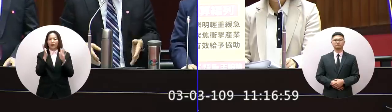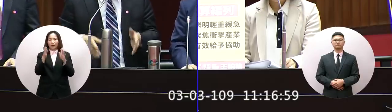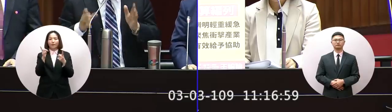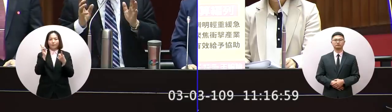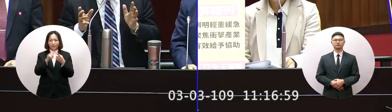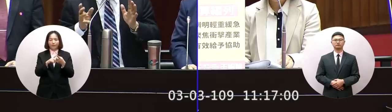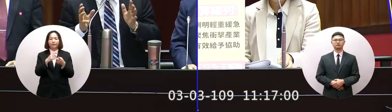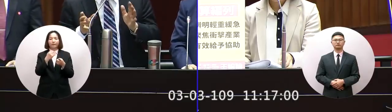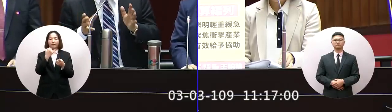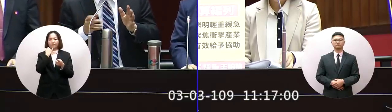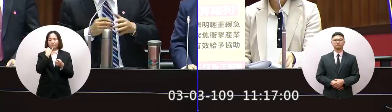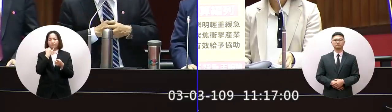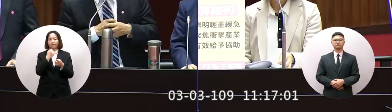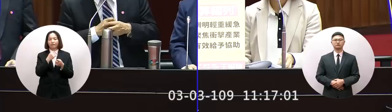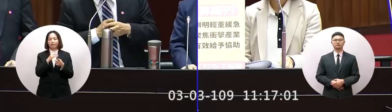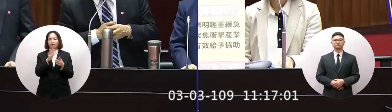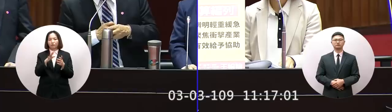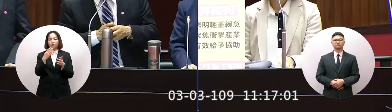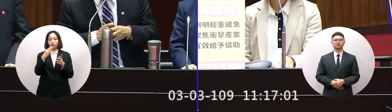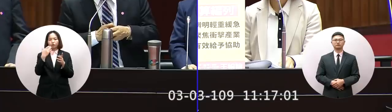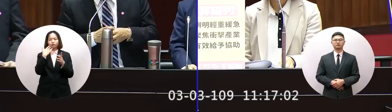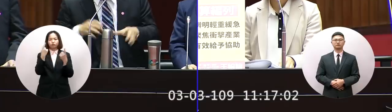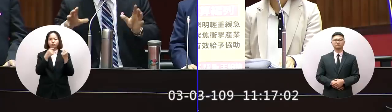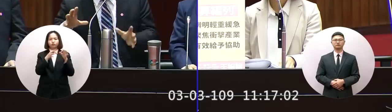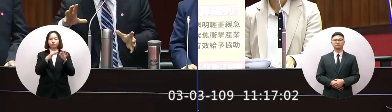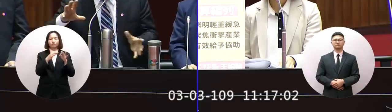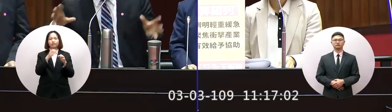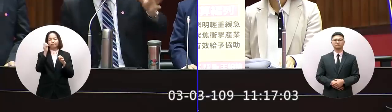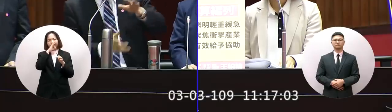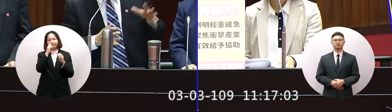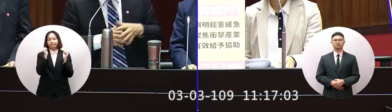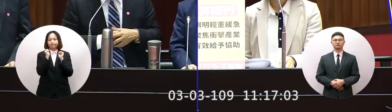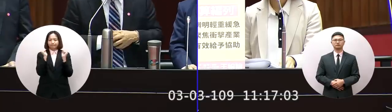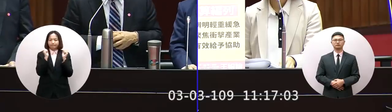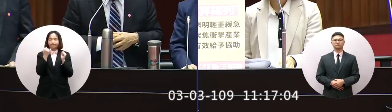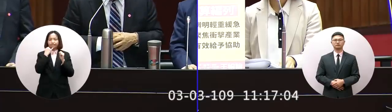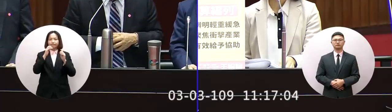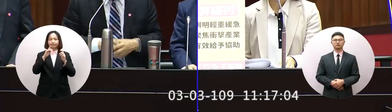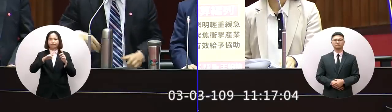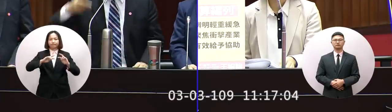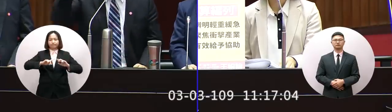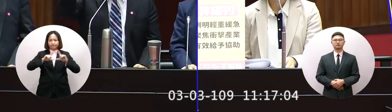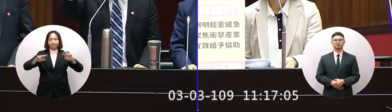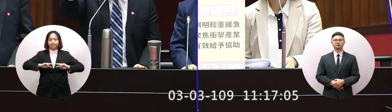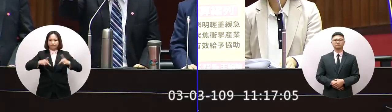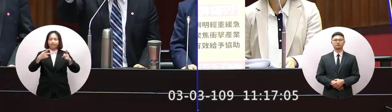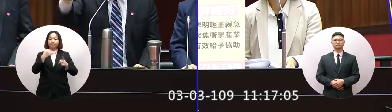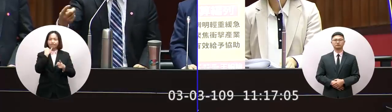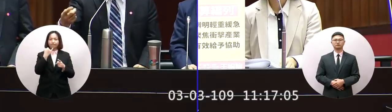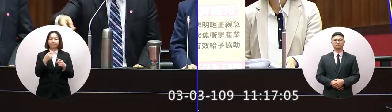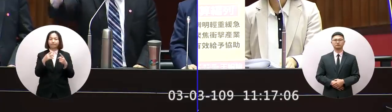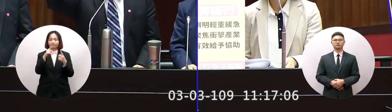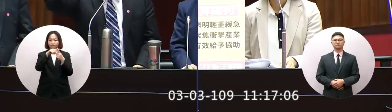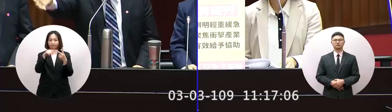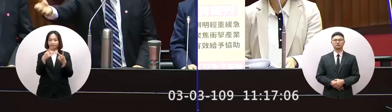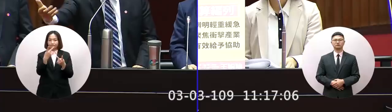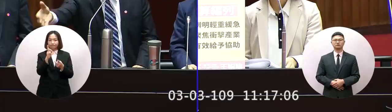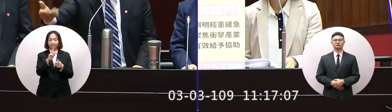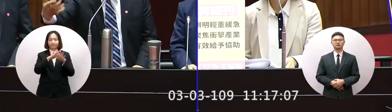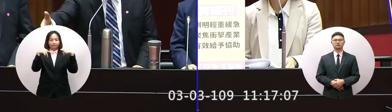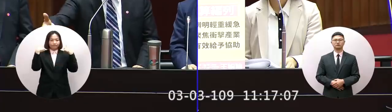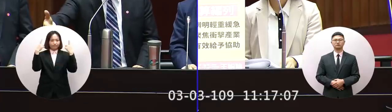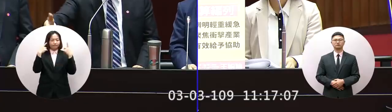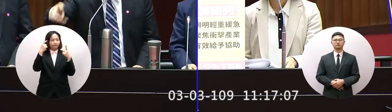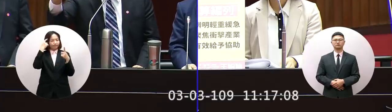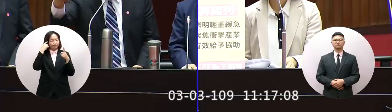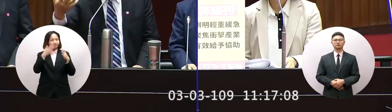正是趁度小月也是大改善的时候。那有两个点，一个平常